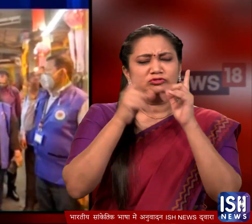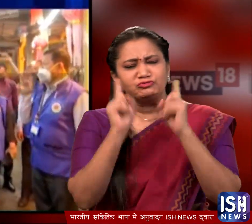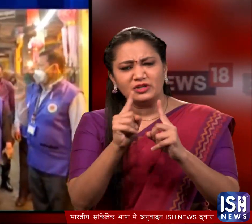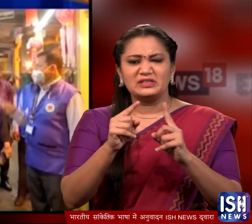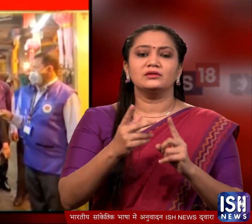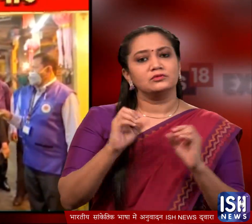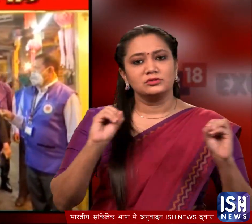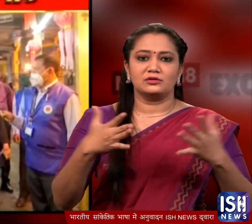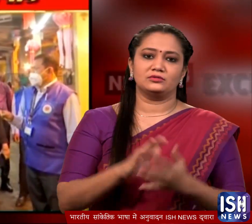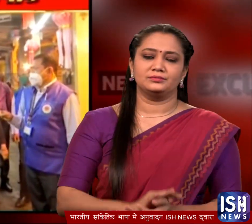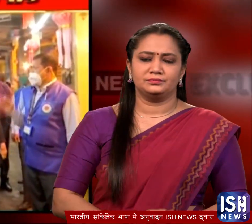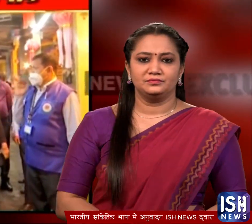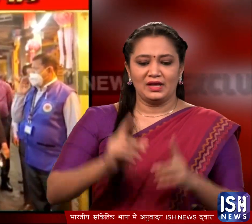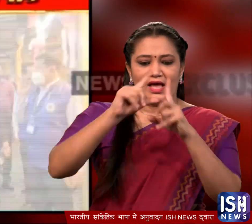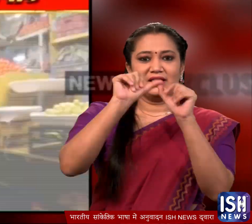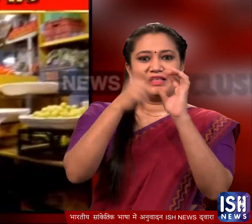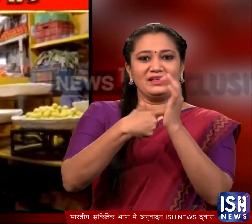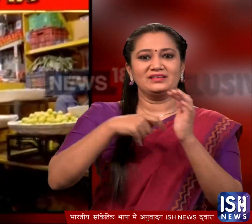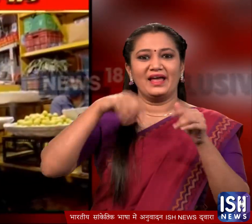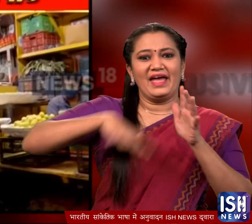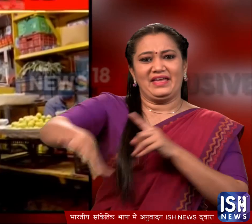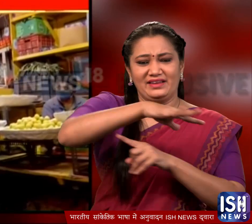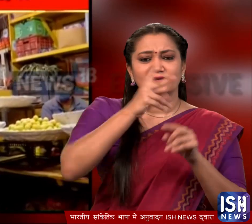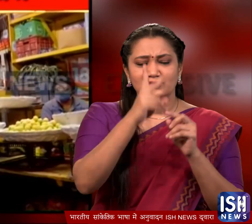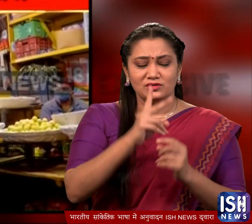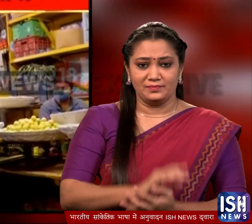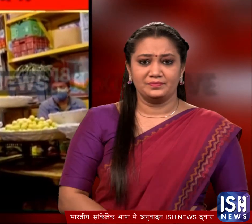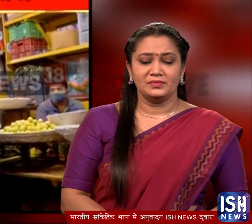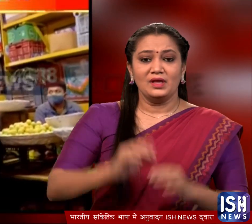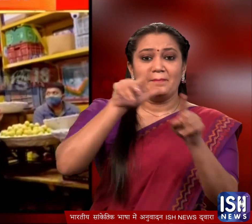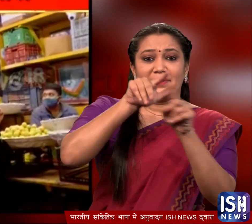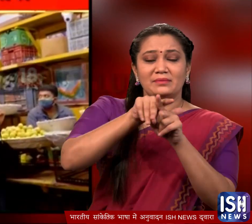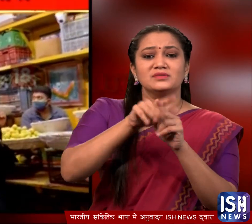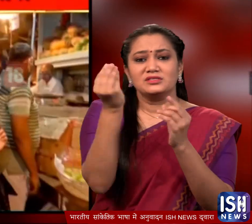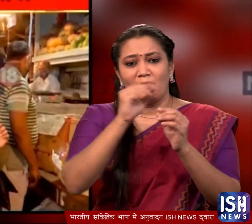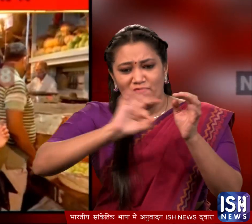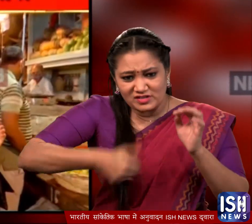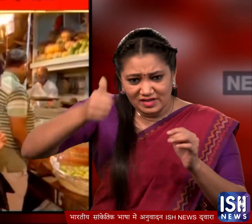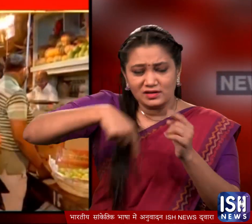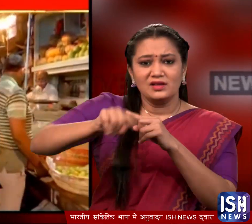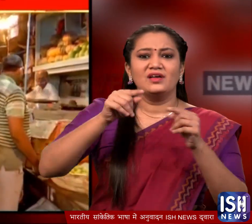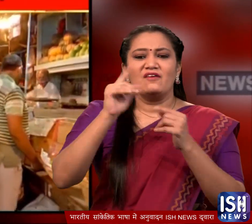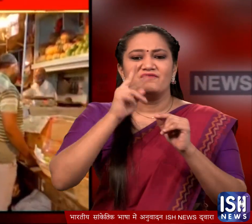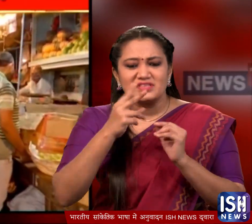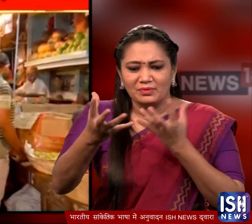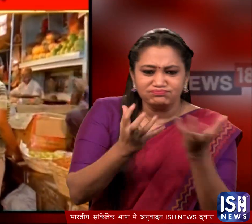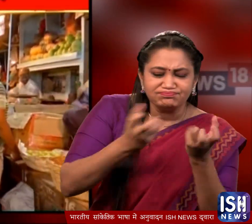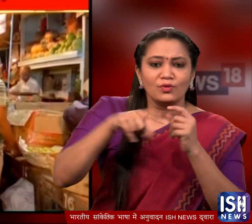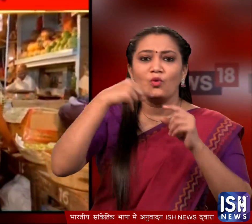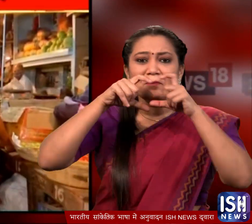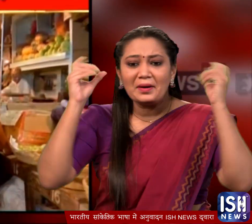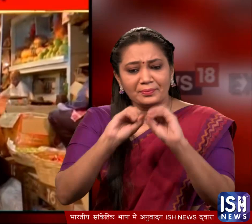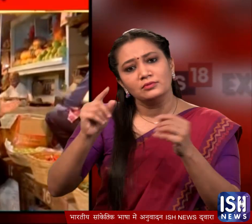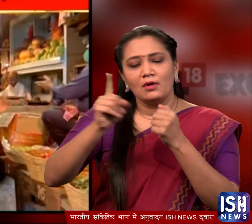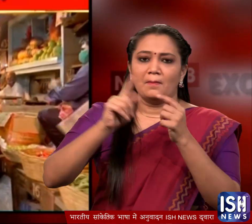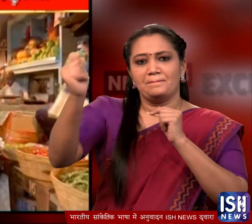से पालन कराना शुरू कर दिया। दादर इलाके से जो तस्वीरें सामने आई, उनमें एक तस्वीर में बीएमसी के कुछ कर्मचारी सब्जी मंडी के अंदर मास्क नहीं लगाने